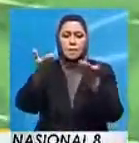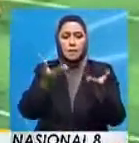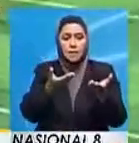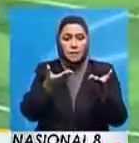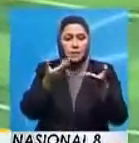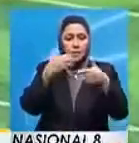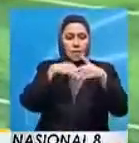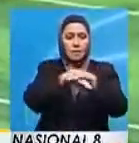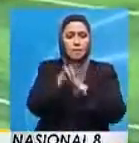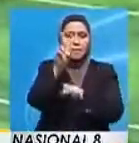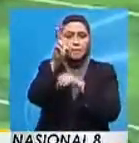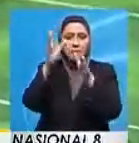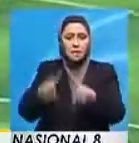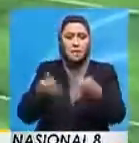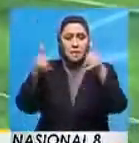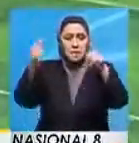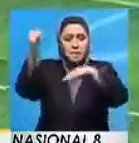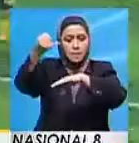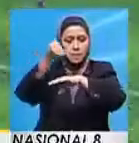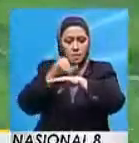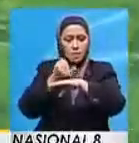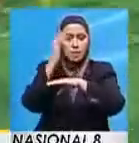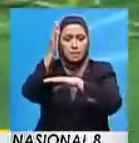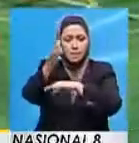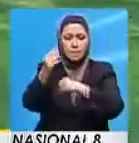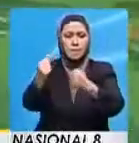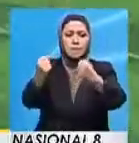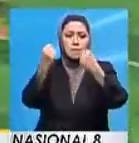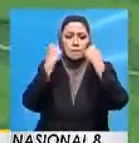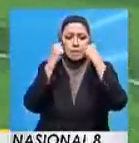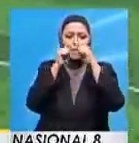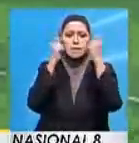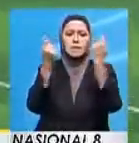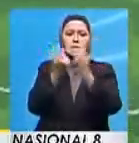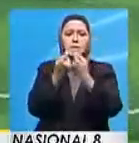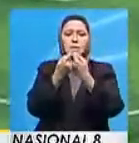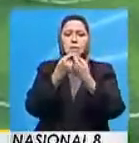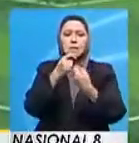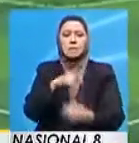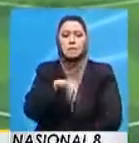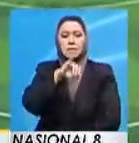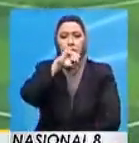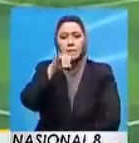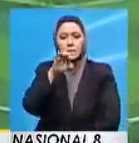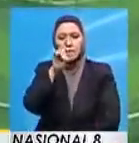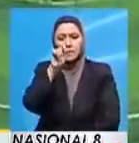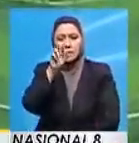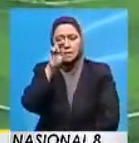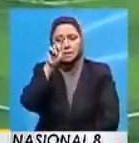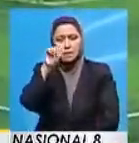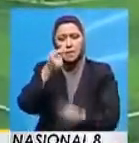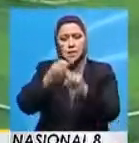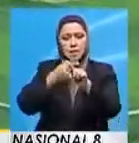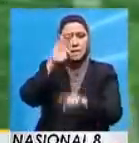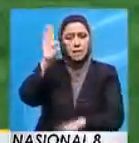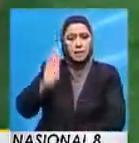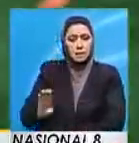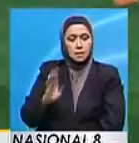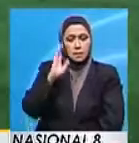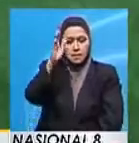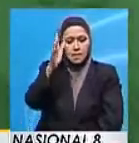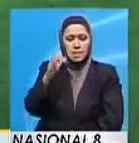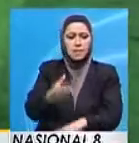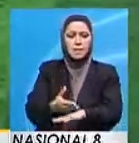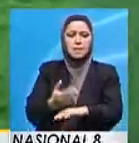yang bakal memantapkan lagi pasukan. Gilberto Carlos Marinho Filho dari Brazil bakal